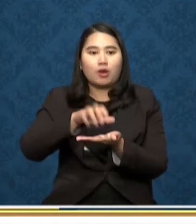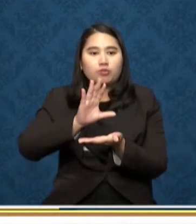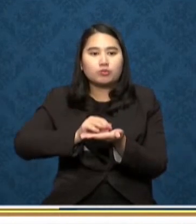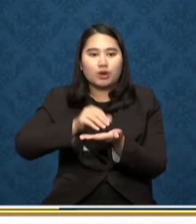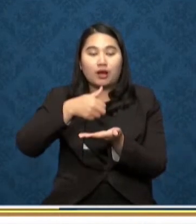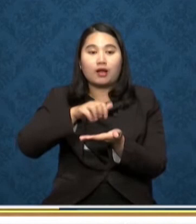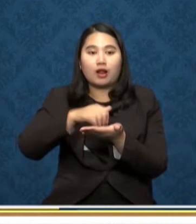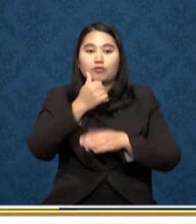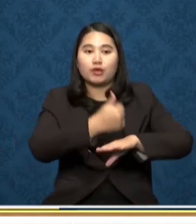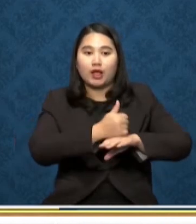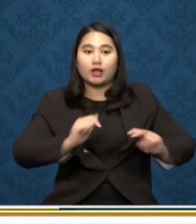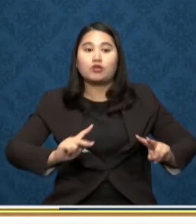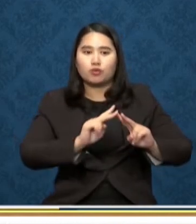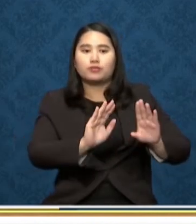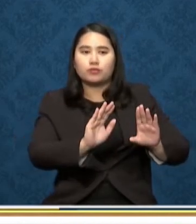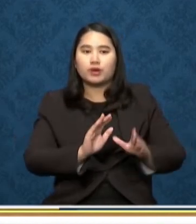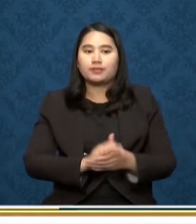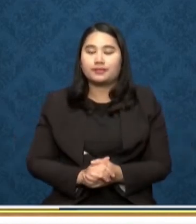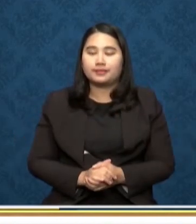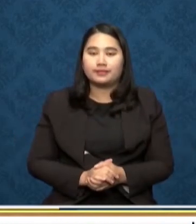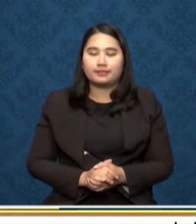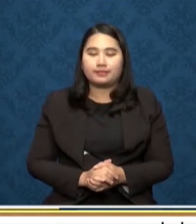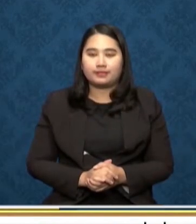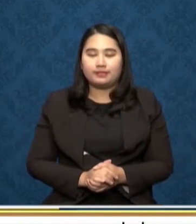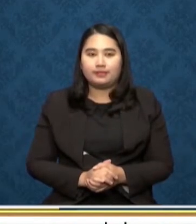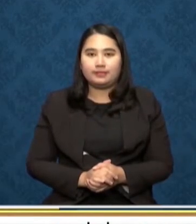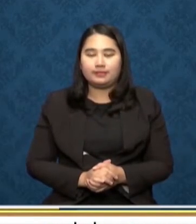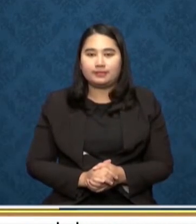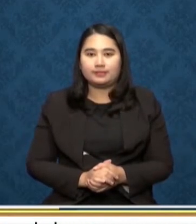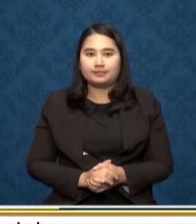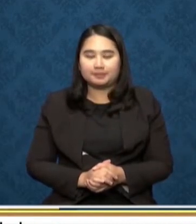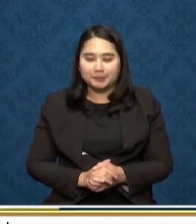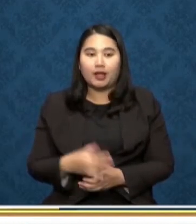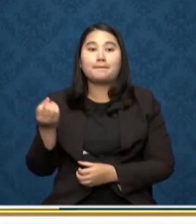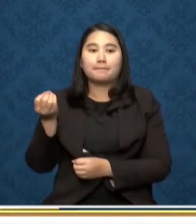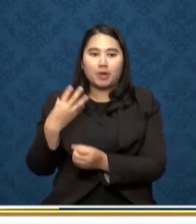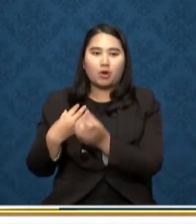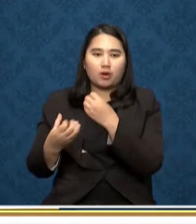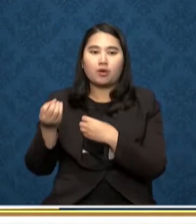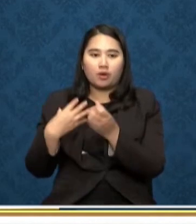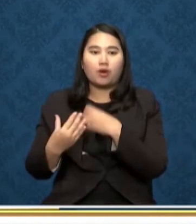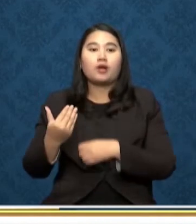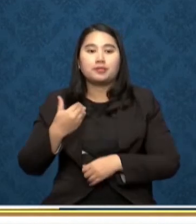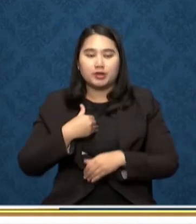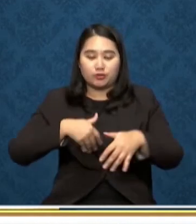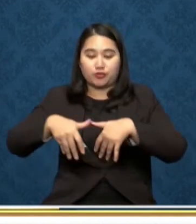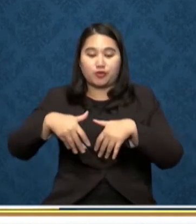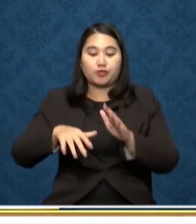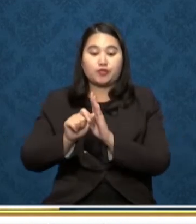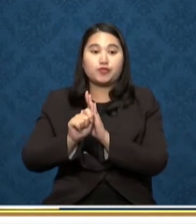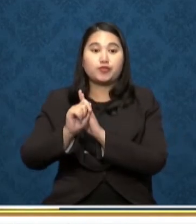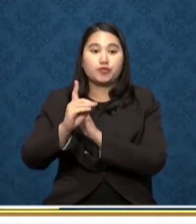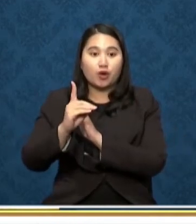ูลทนธรมติผ่านธรมธานครับผมไดรบการรเรีนเข้ามาไปจำนวมากครัจากพนผมวชนเชาวกาด DTANโ